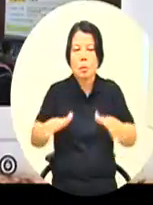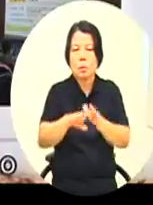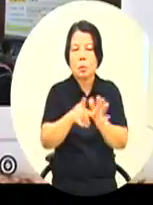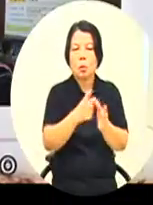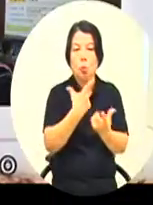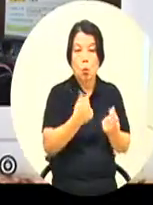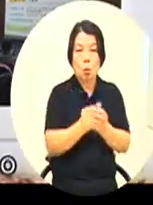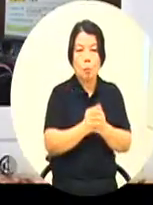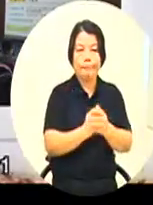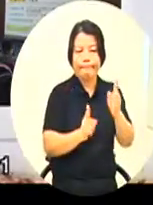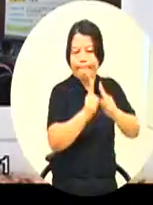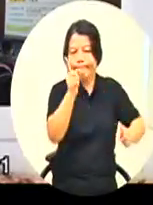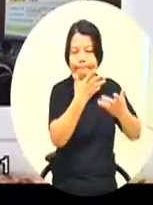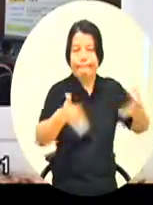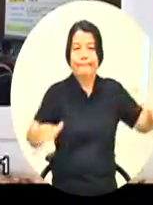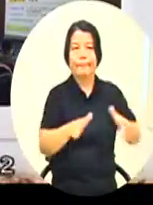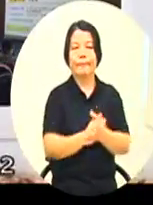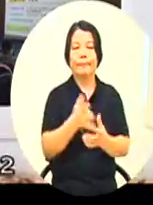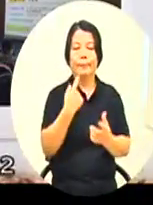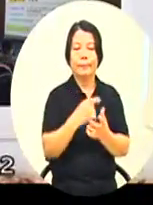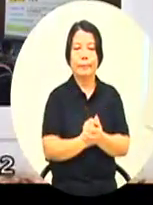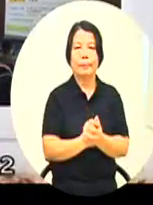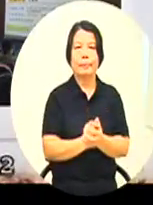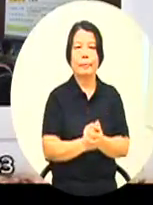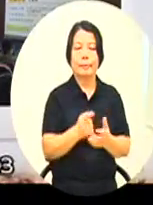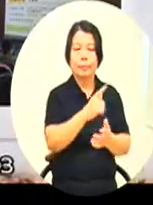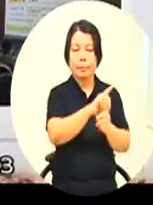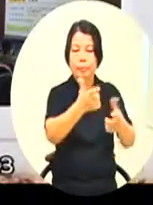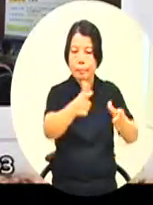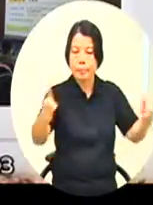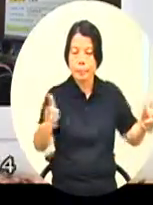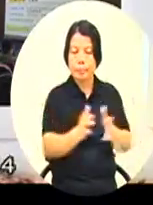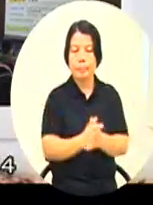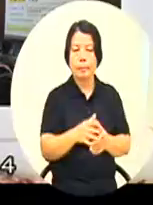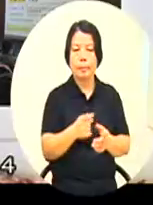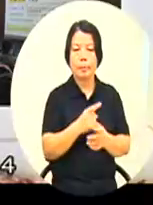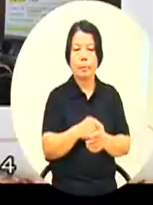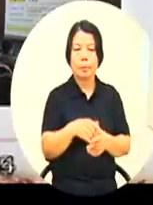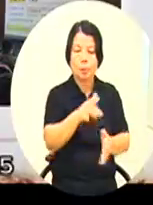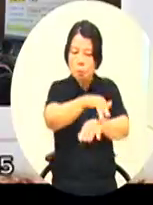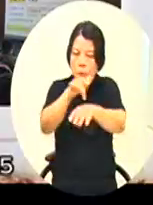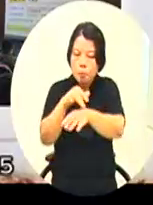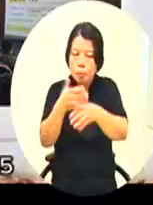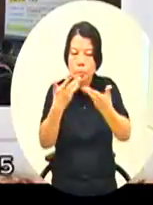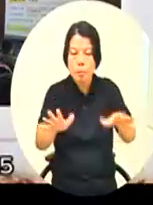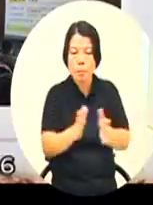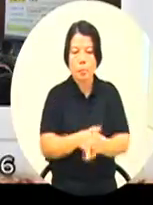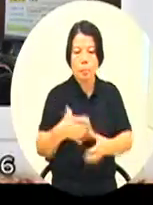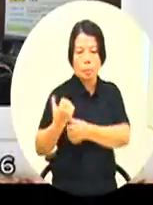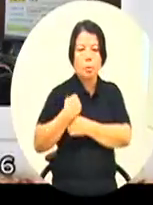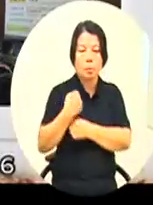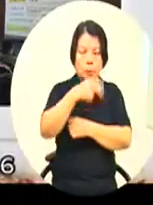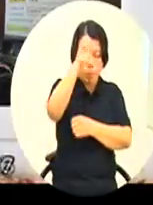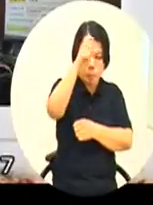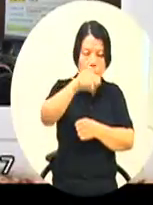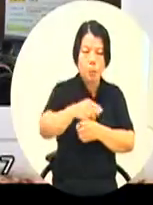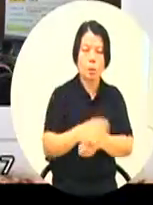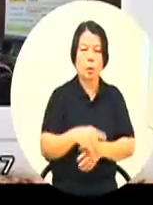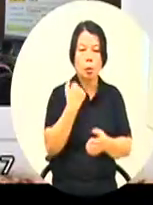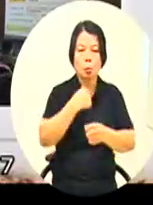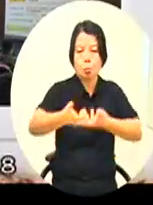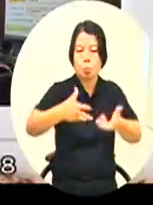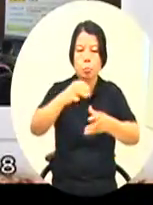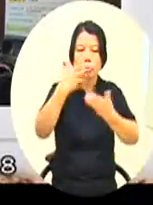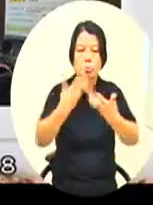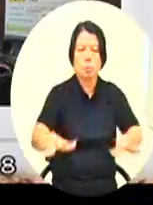常大的哈。那所以在军啊、警啊，或者是各方面层次，我们的涉略也很深。像军人跟警察，他们的任务很多。那